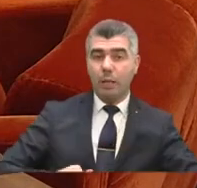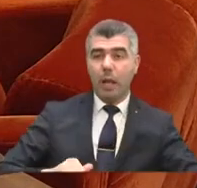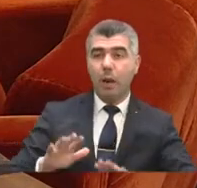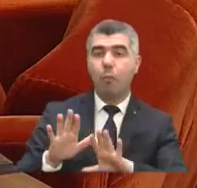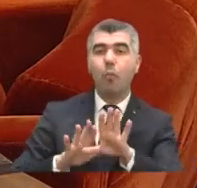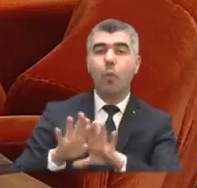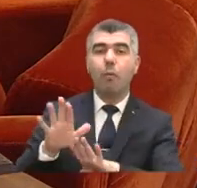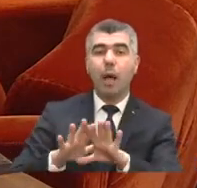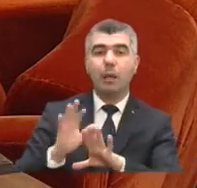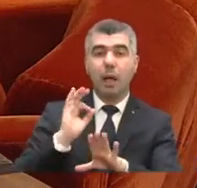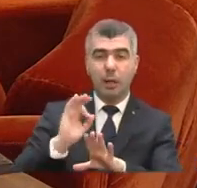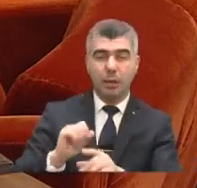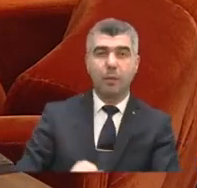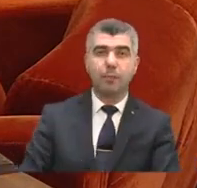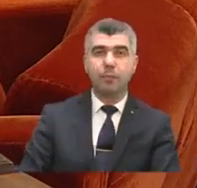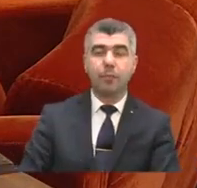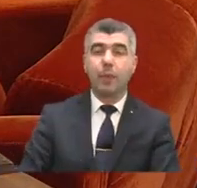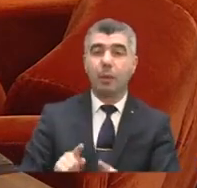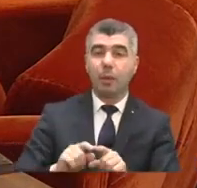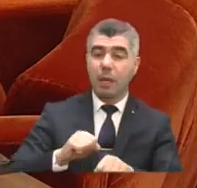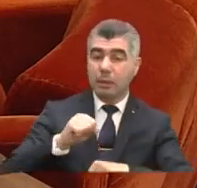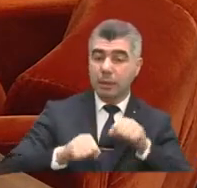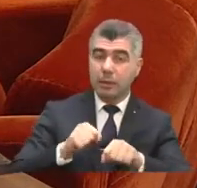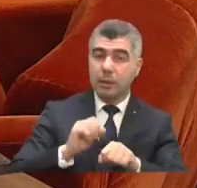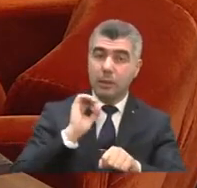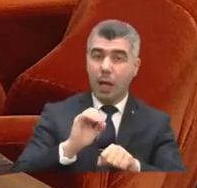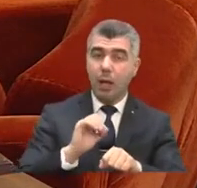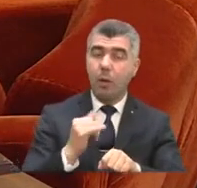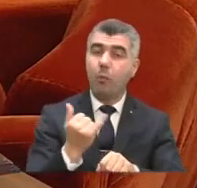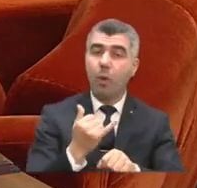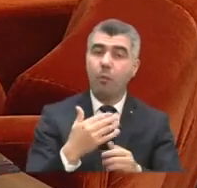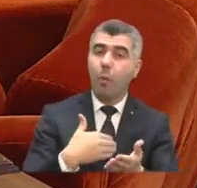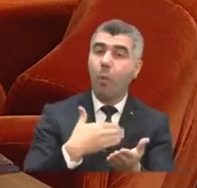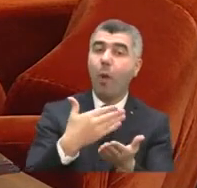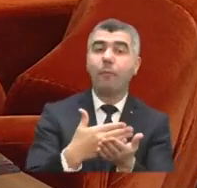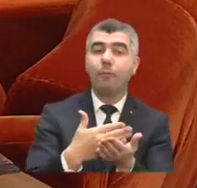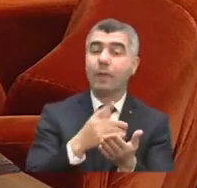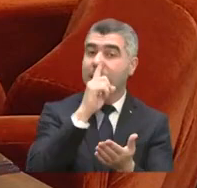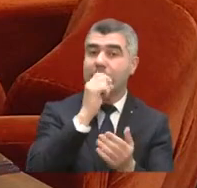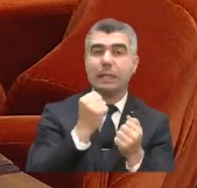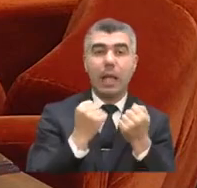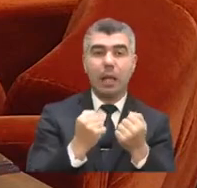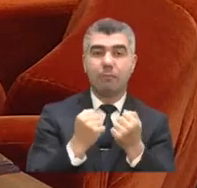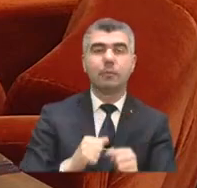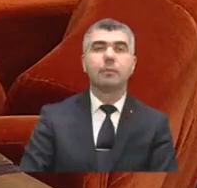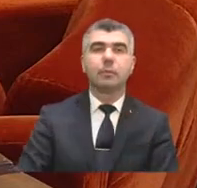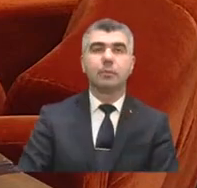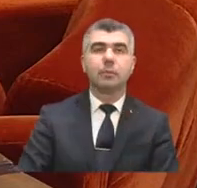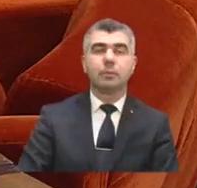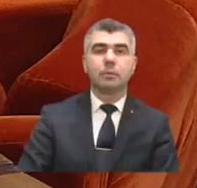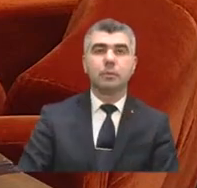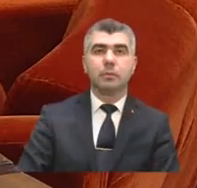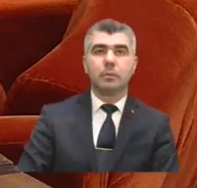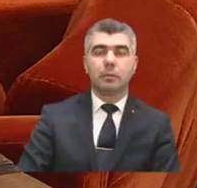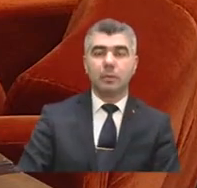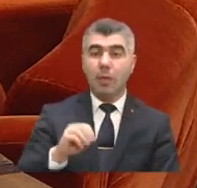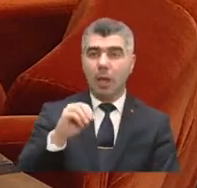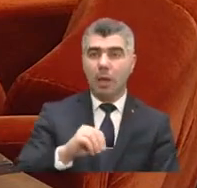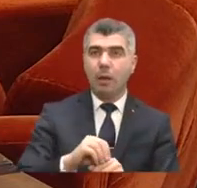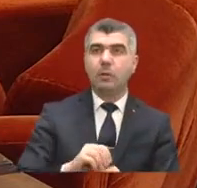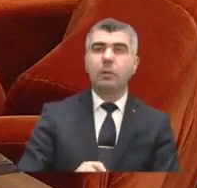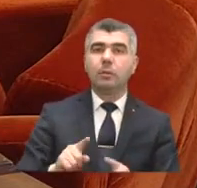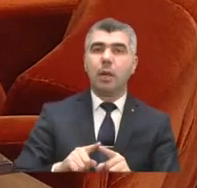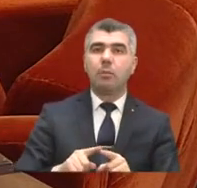مبادرات تجاه هذه الفئه تحت شعار الدرجه الامنه باش نجربوا نحدوا من هذه الافه. اما من جهه اخرى وباش